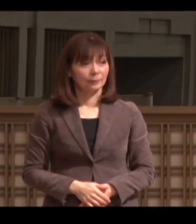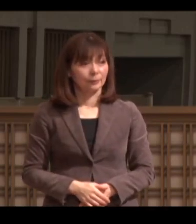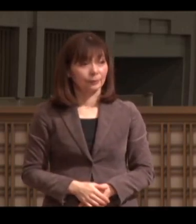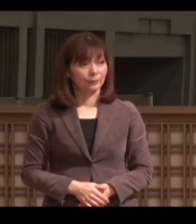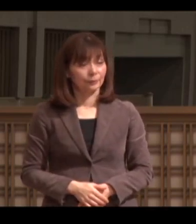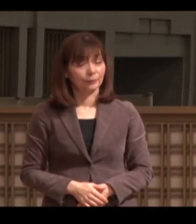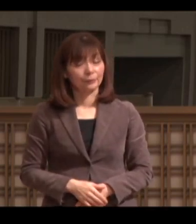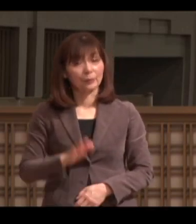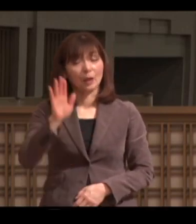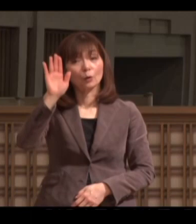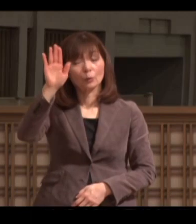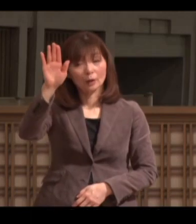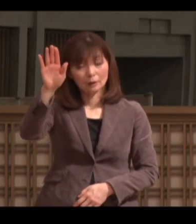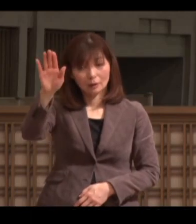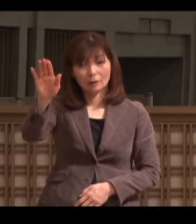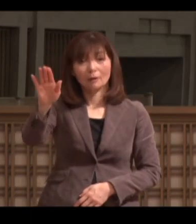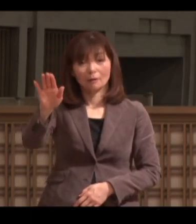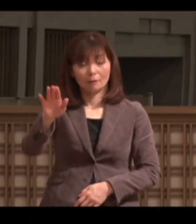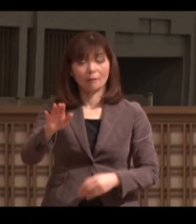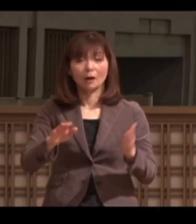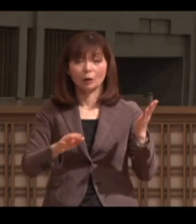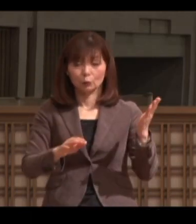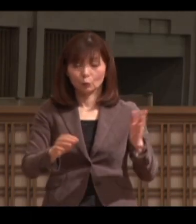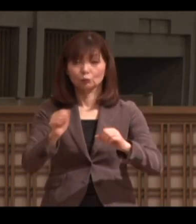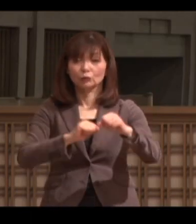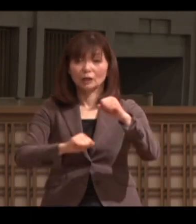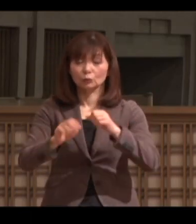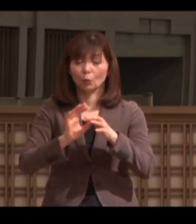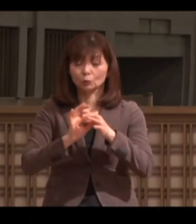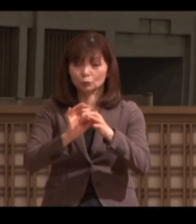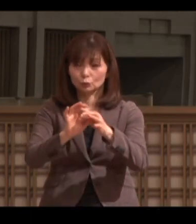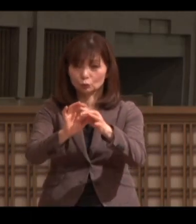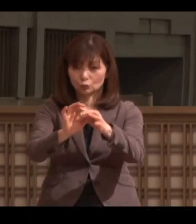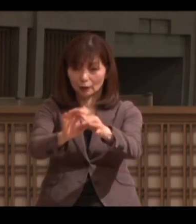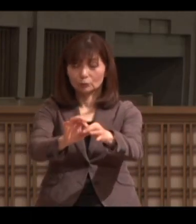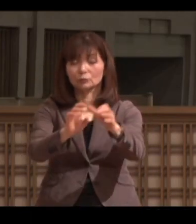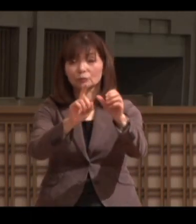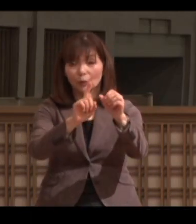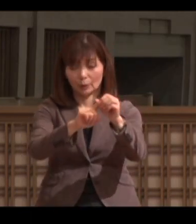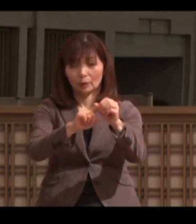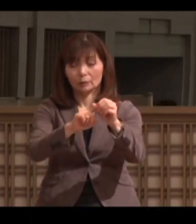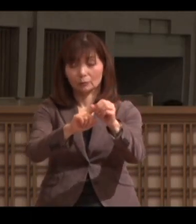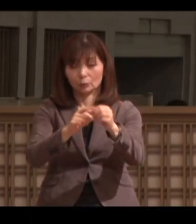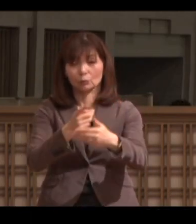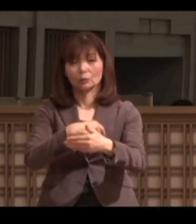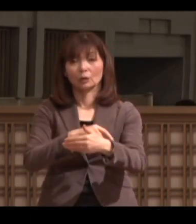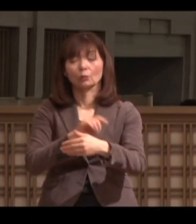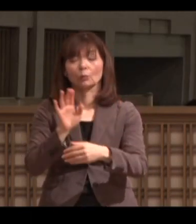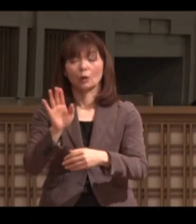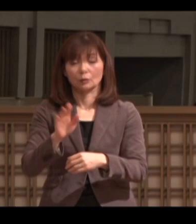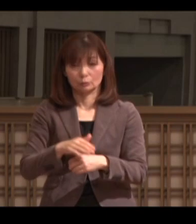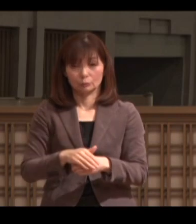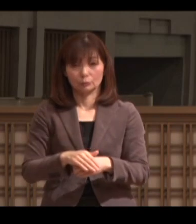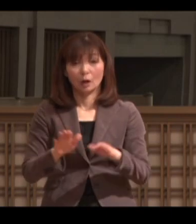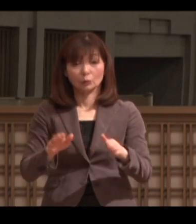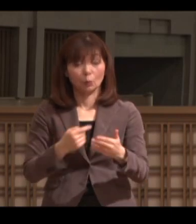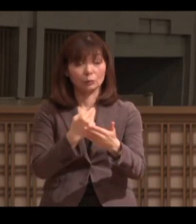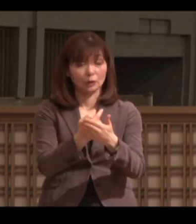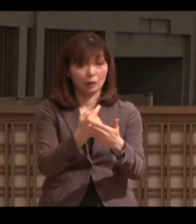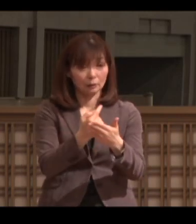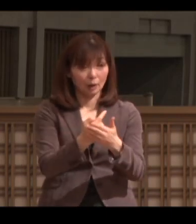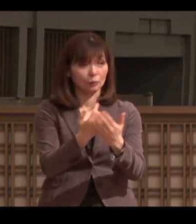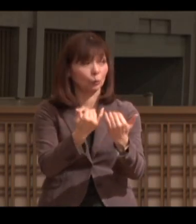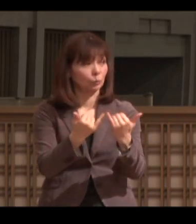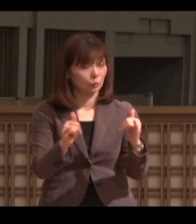からえこういったことを長く続けていくためにというなお話も今いただきましたのでこれに参加していただいた皆さんもです